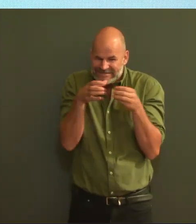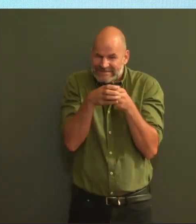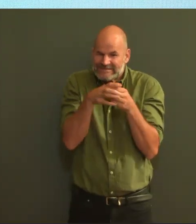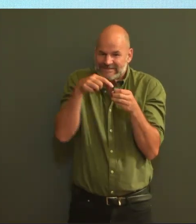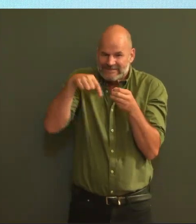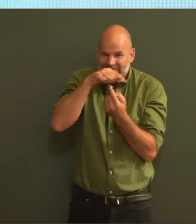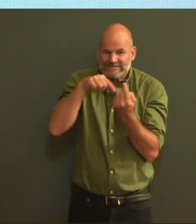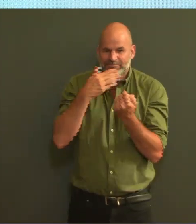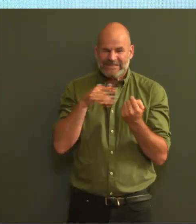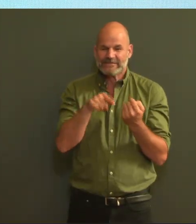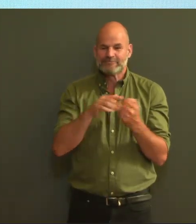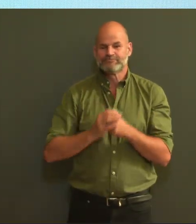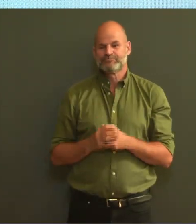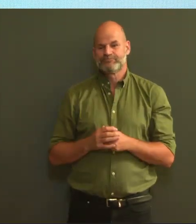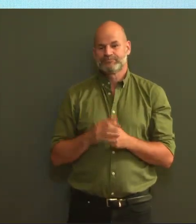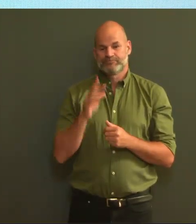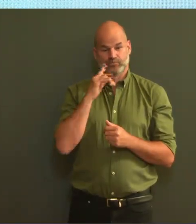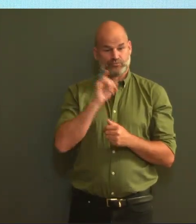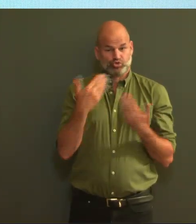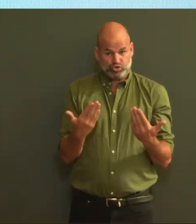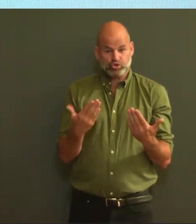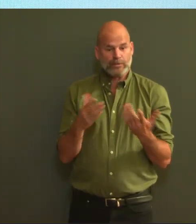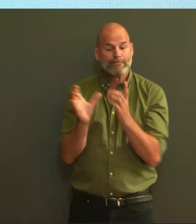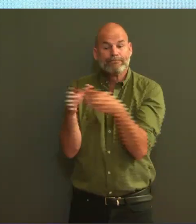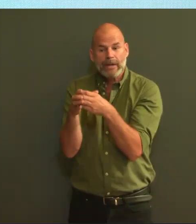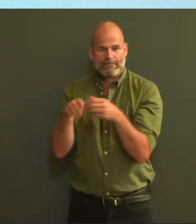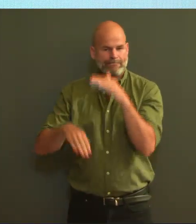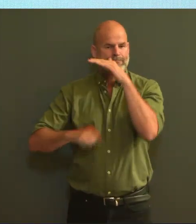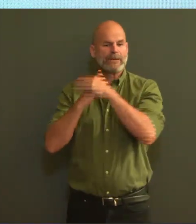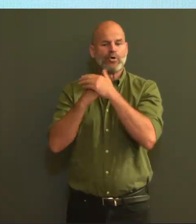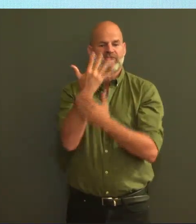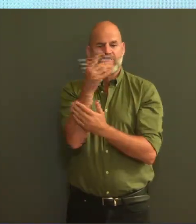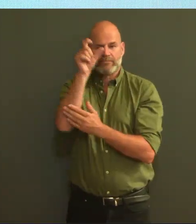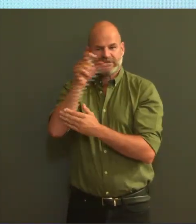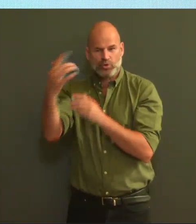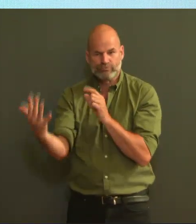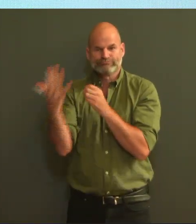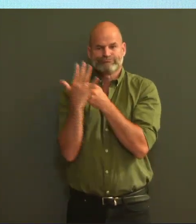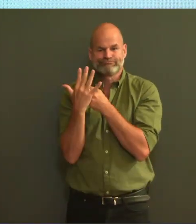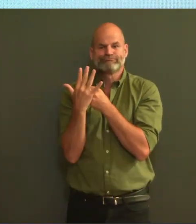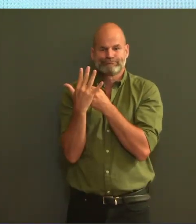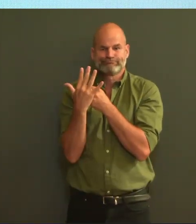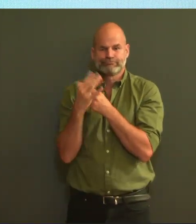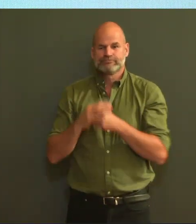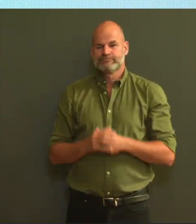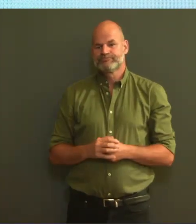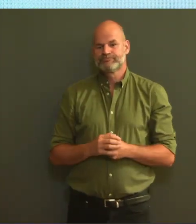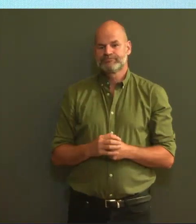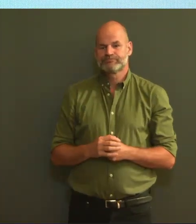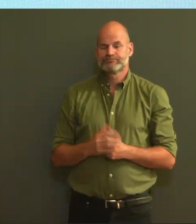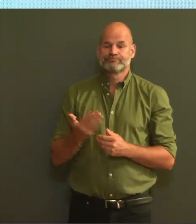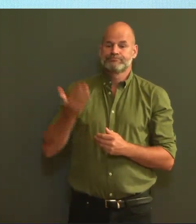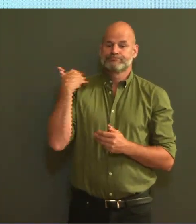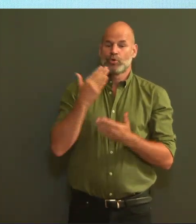op een maximum van 5 personen. Het is duidelijk dat de mate waarin die bubbels vergroot werden in het verleden,